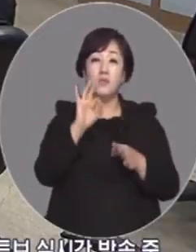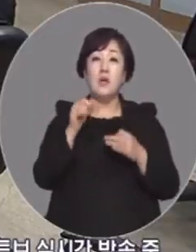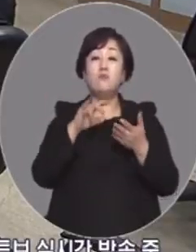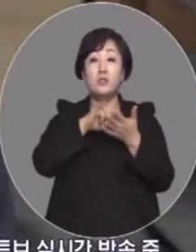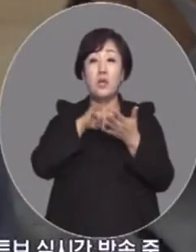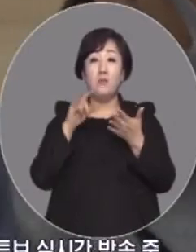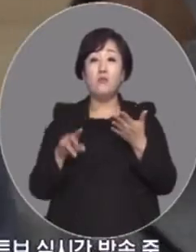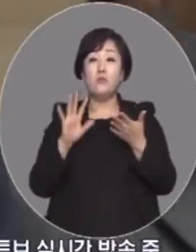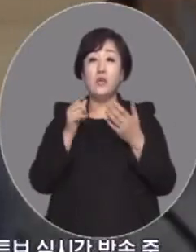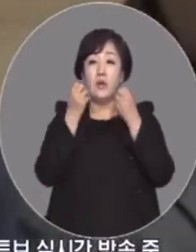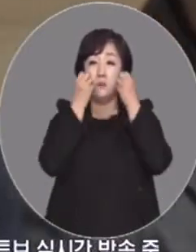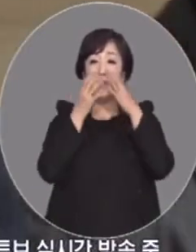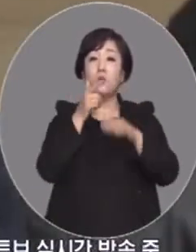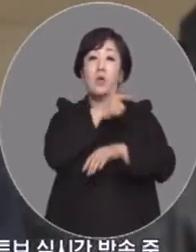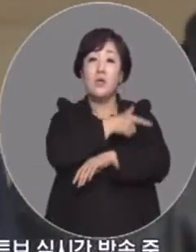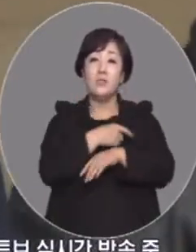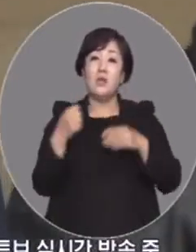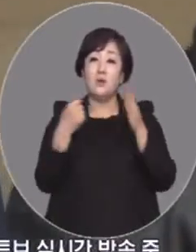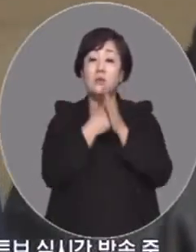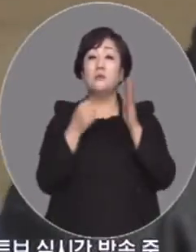새롭게 이사로 선임 됐습니다